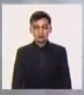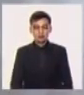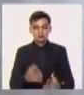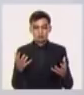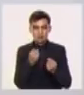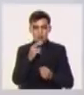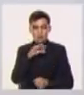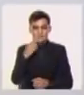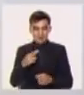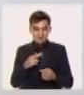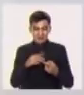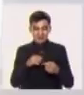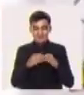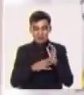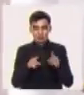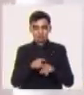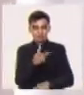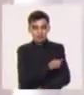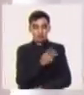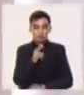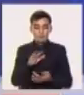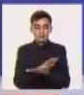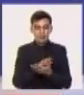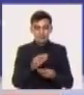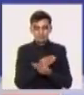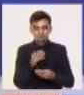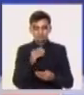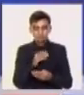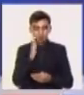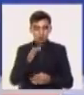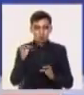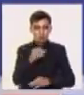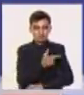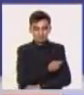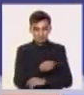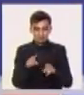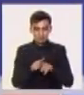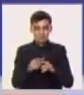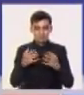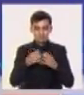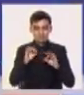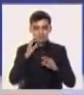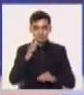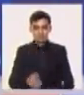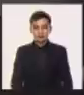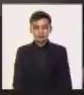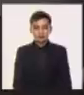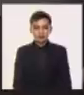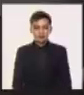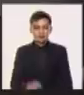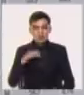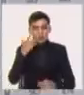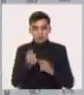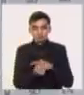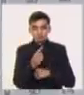Спасение от ковид. В Минздраве рассказали, кому вакцину будут делать бесплатно. Конкретно определены показания для вакцинации. Когда